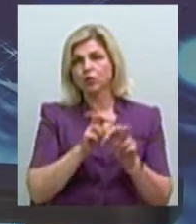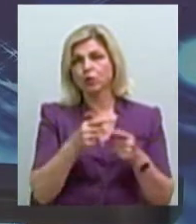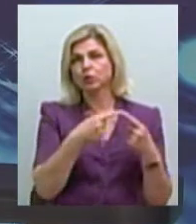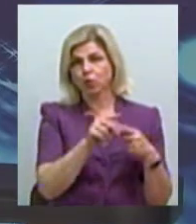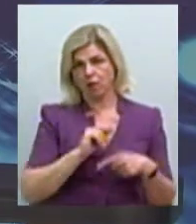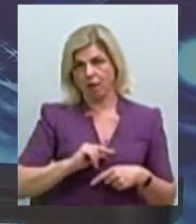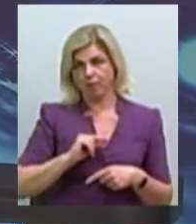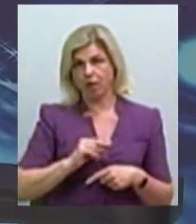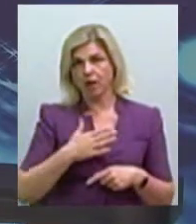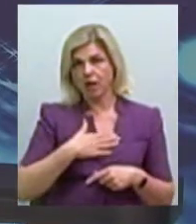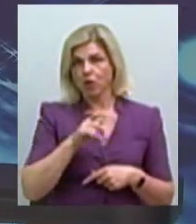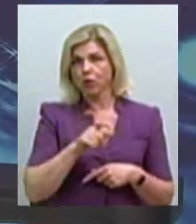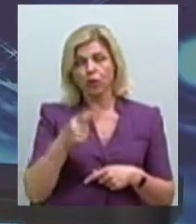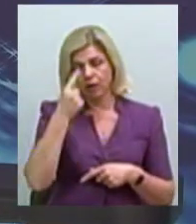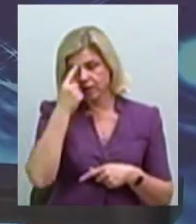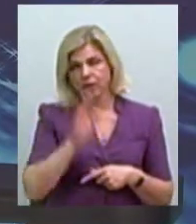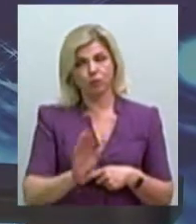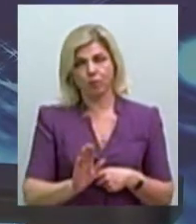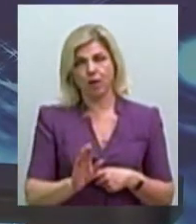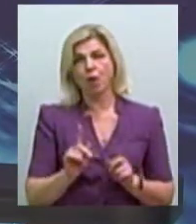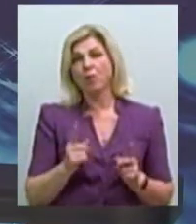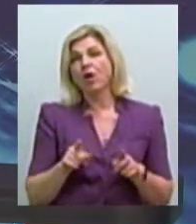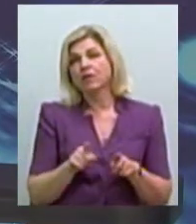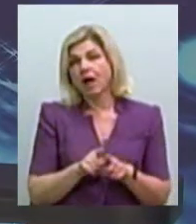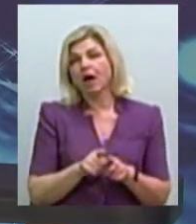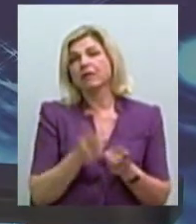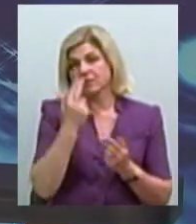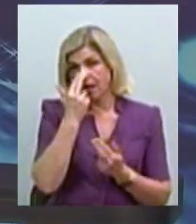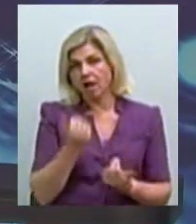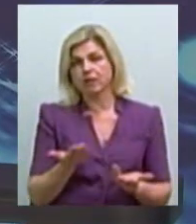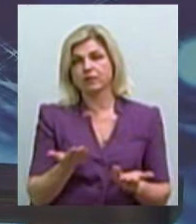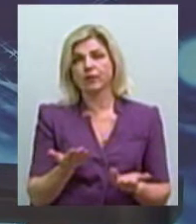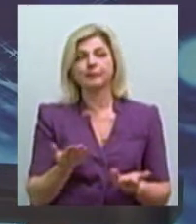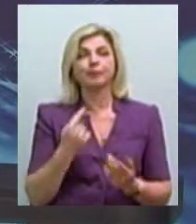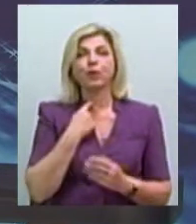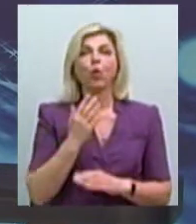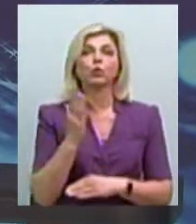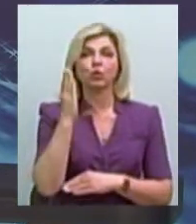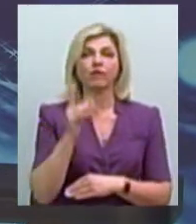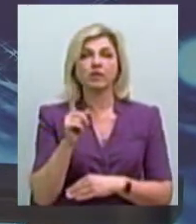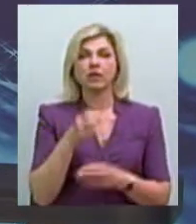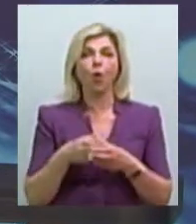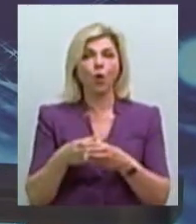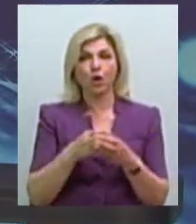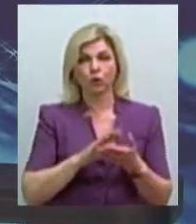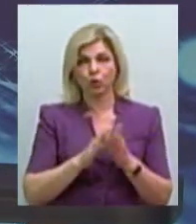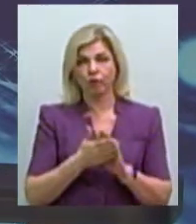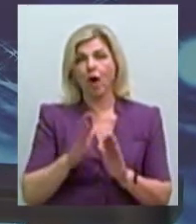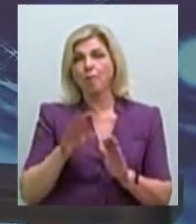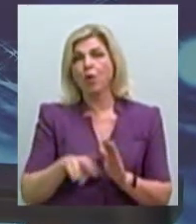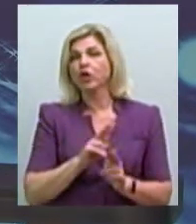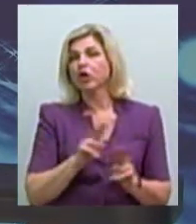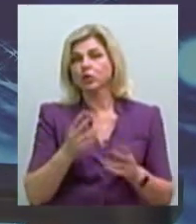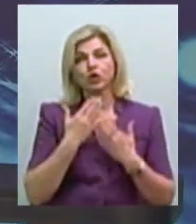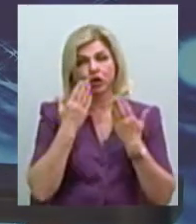люди навіть про це не задумуються. Ну, тому що так якось сталося, що проголосували за колективний договір, а потім його ніхто не читає.